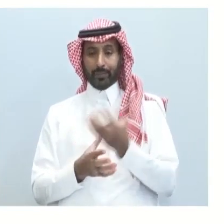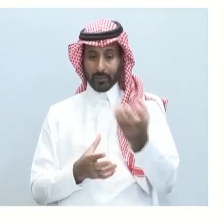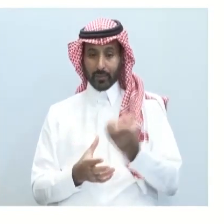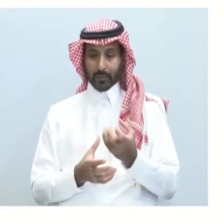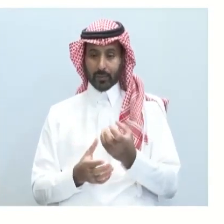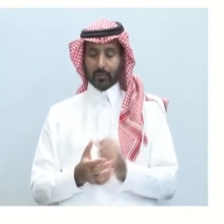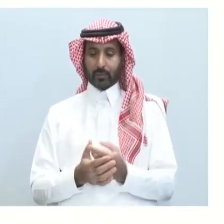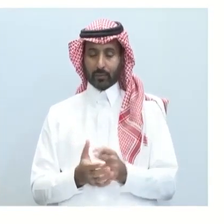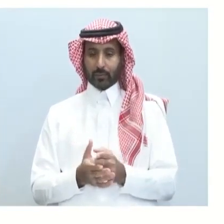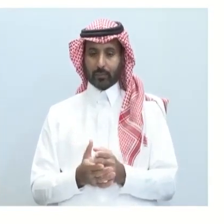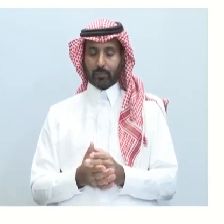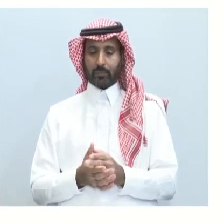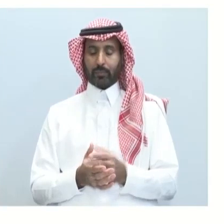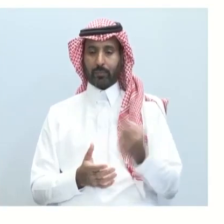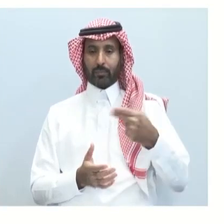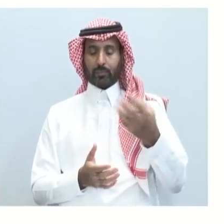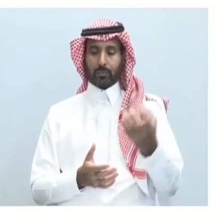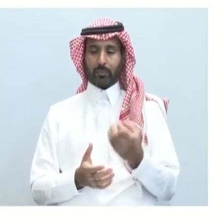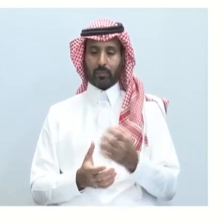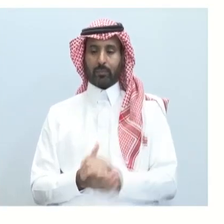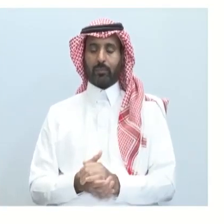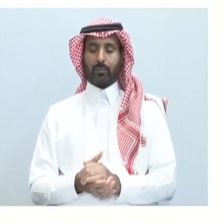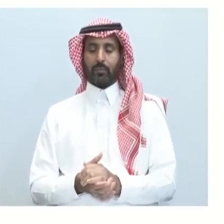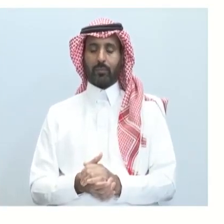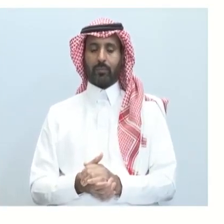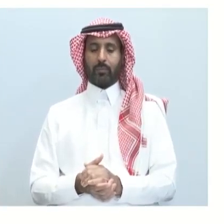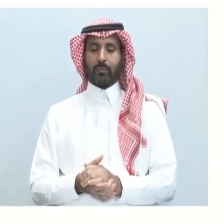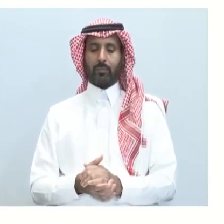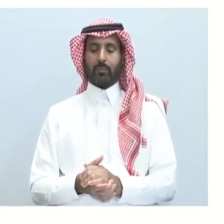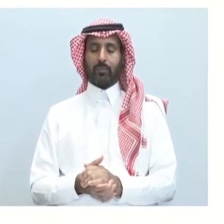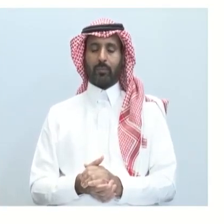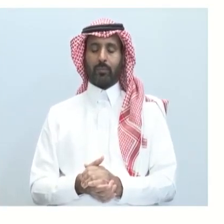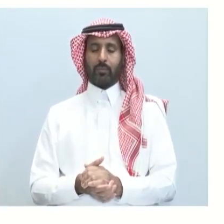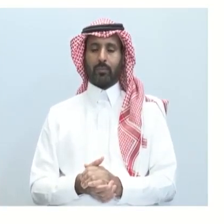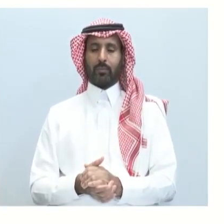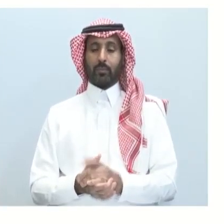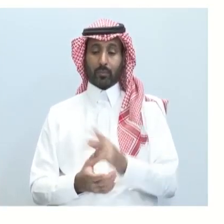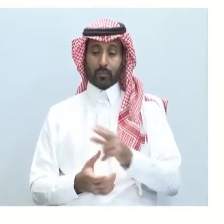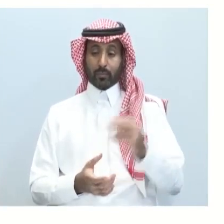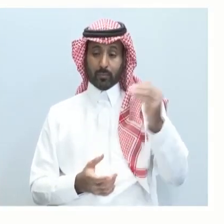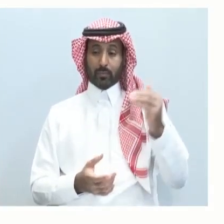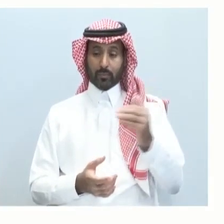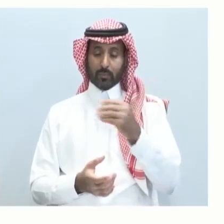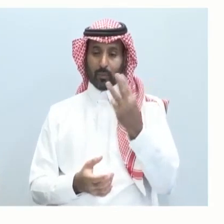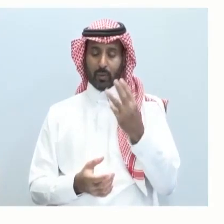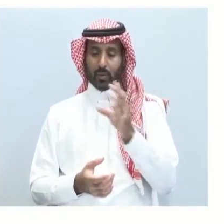الهيدروجين هذا الفرق ما بين لويس وارهينيوس ولوري برونز